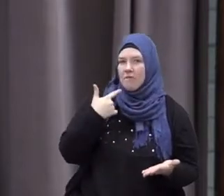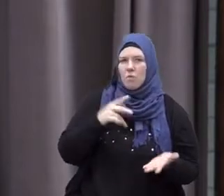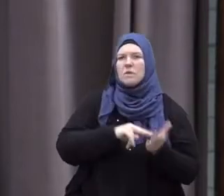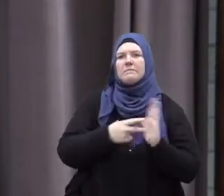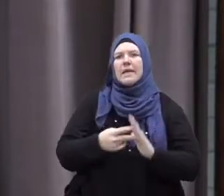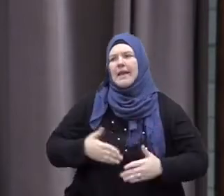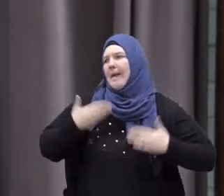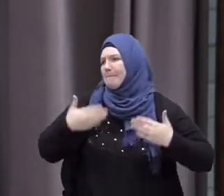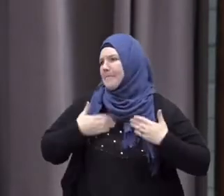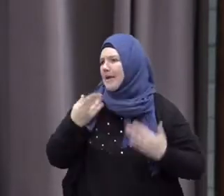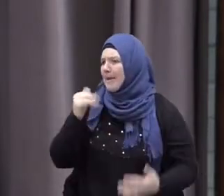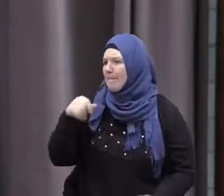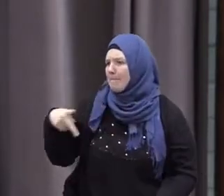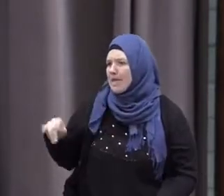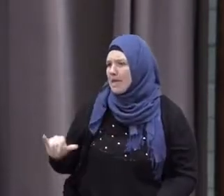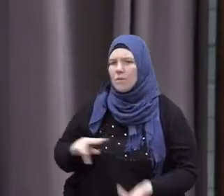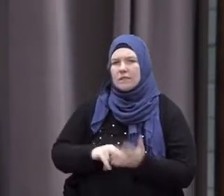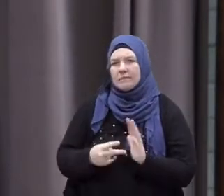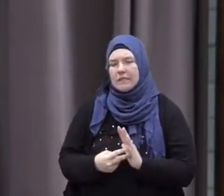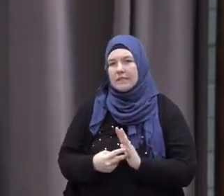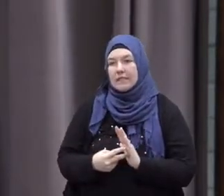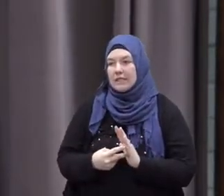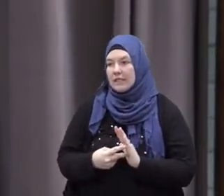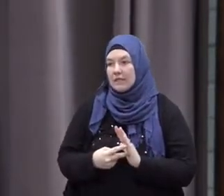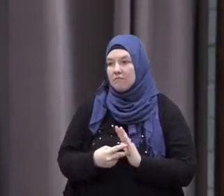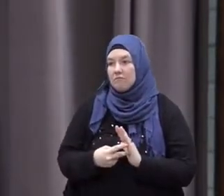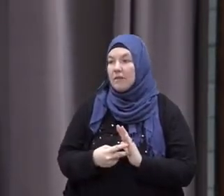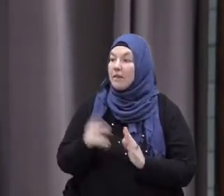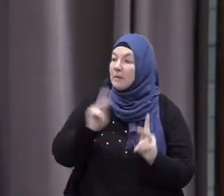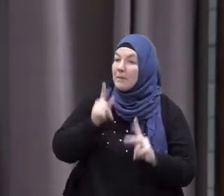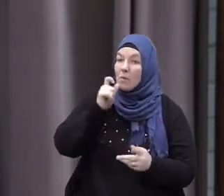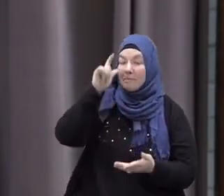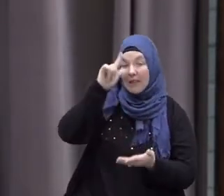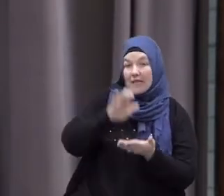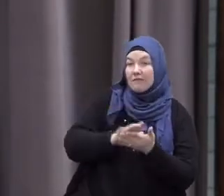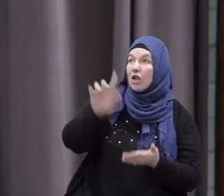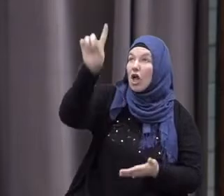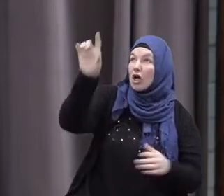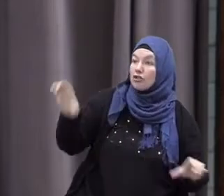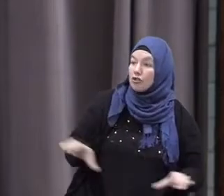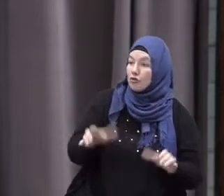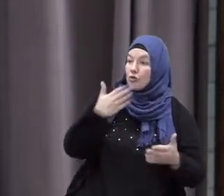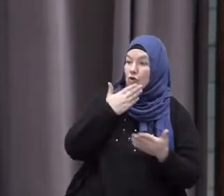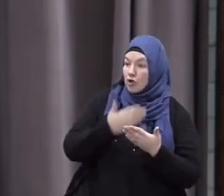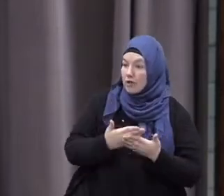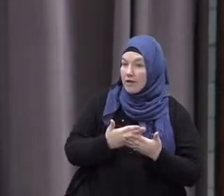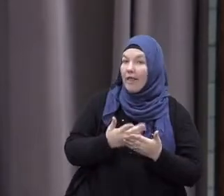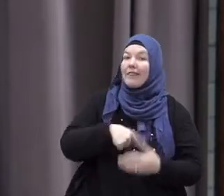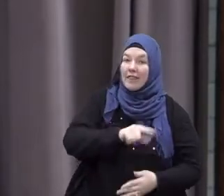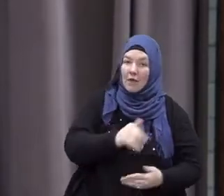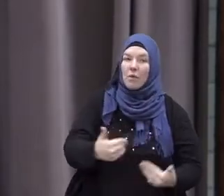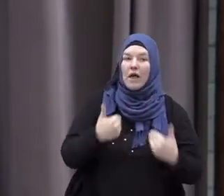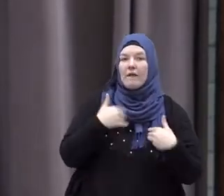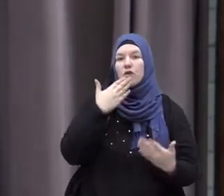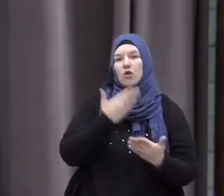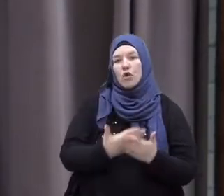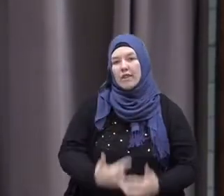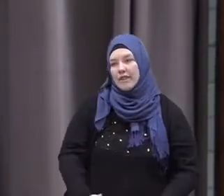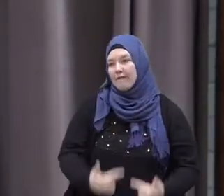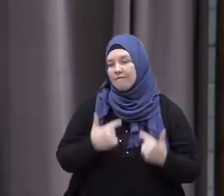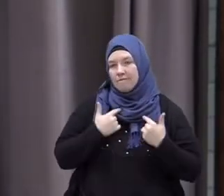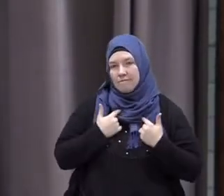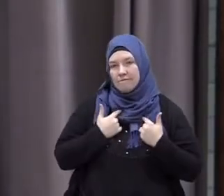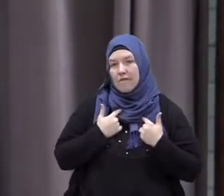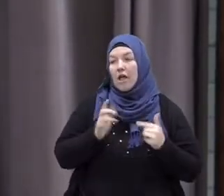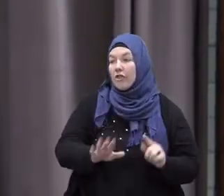فَلَنُحْيَنَّهُ حَيَاةً طَيِّبَةً. The ones who believe in Allah and do righteous deeds, they will lead a good life.